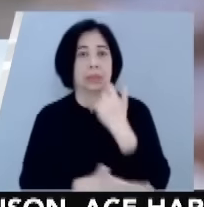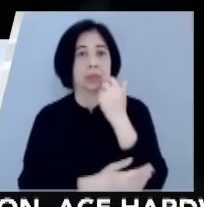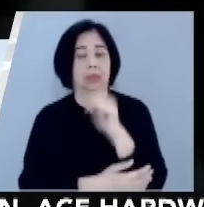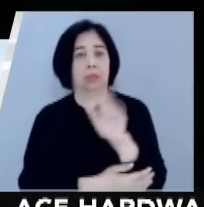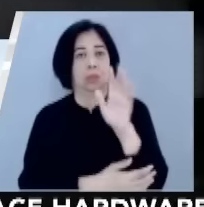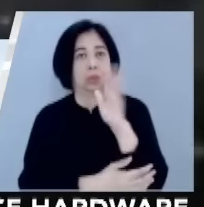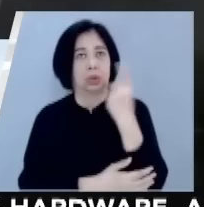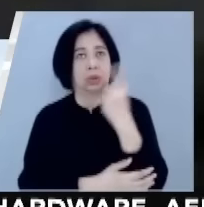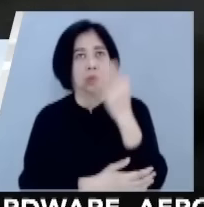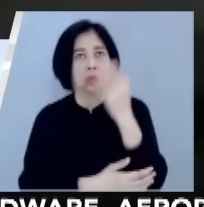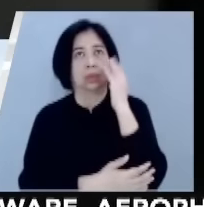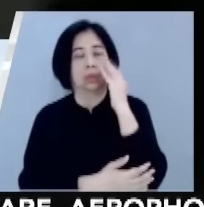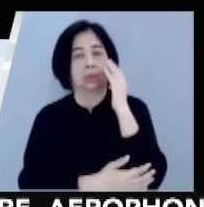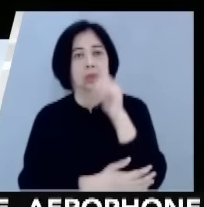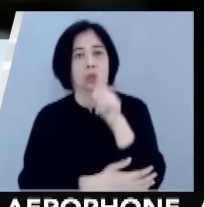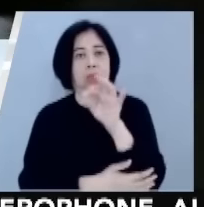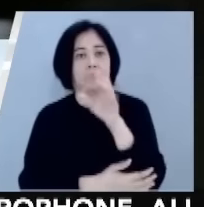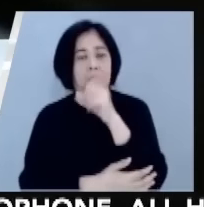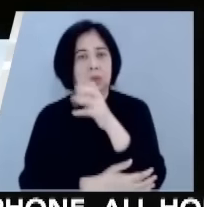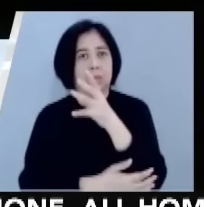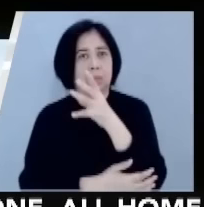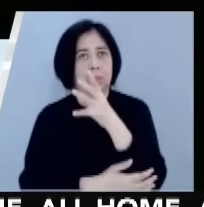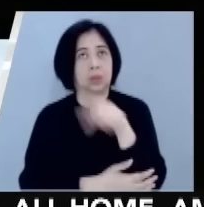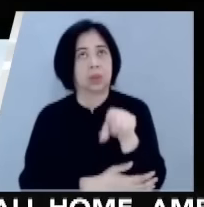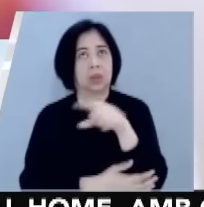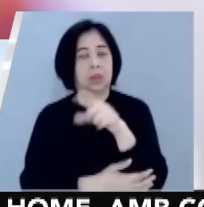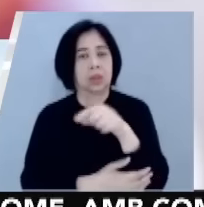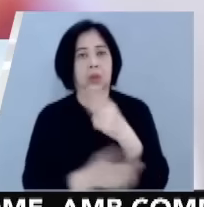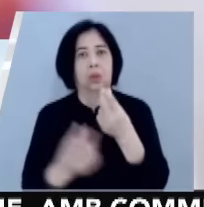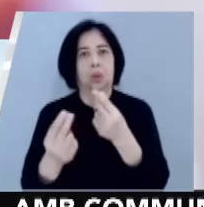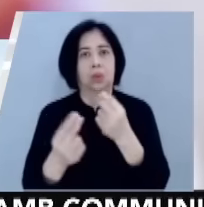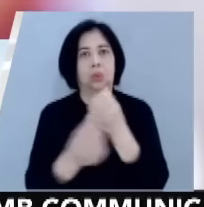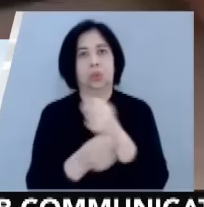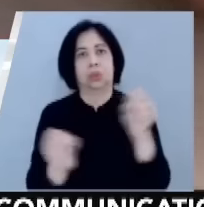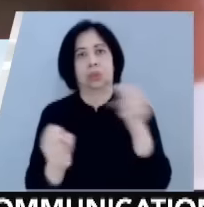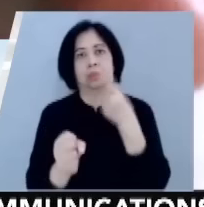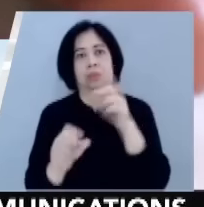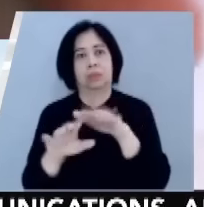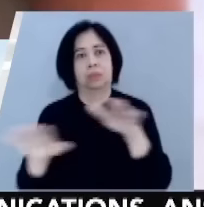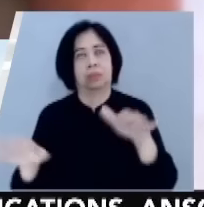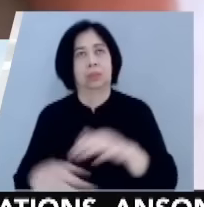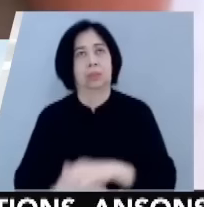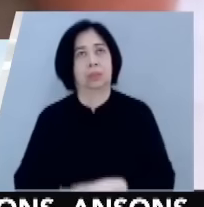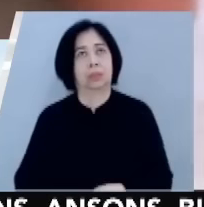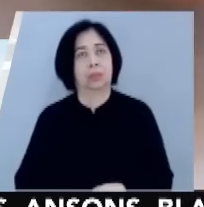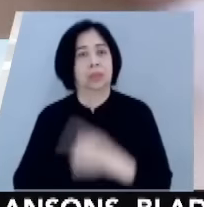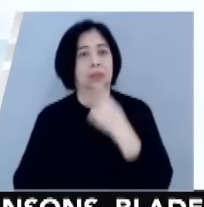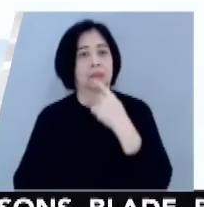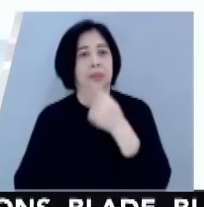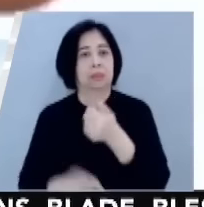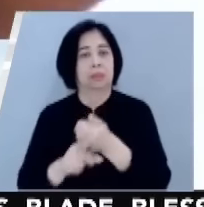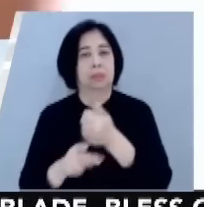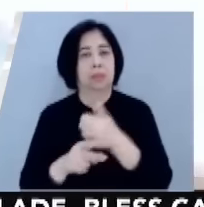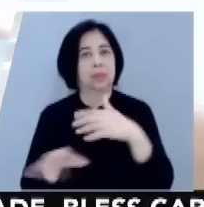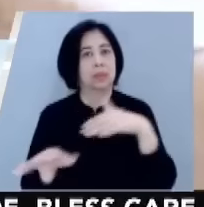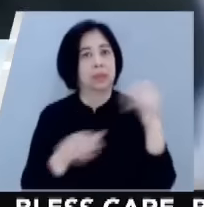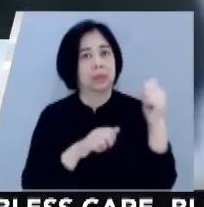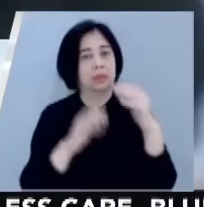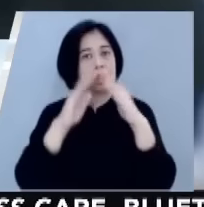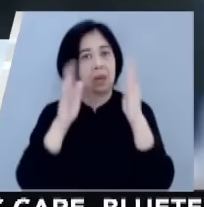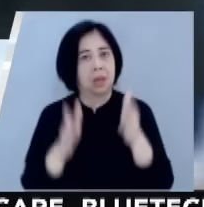nalaman ng 29 anyos na ina ng mga bata ang ginawang pag-rescue sa kanyang mga anak. Ayon sa kanya, umalis siya ng bahay